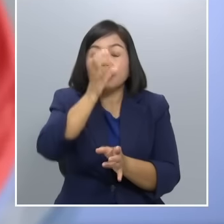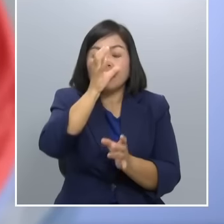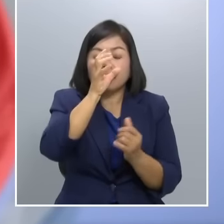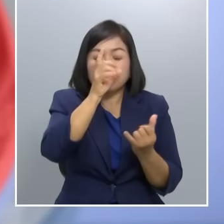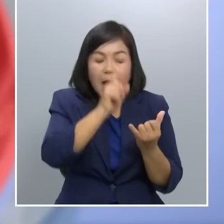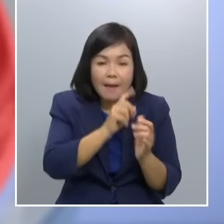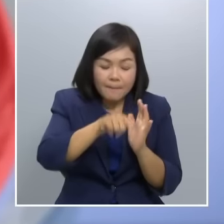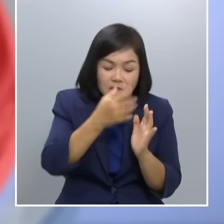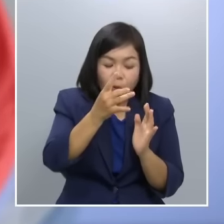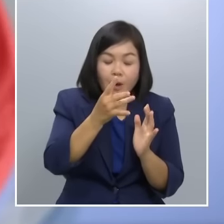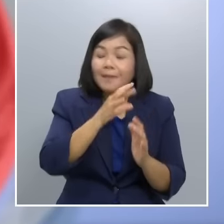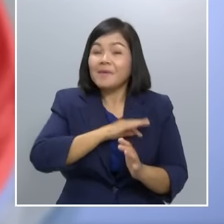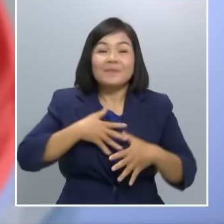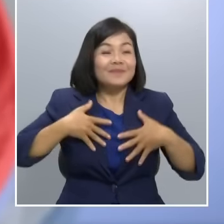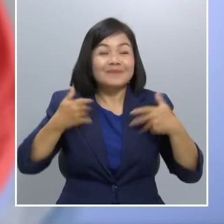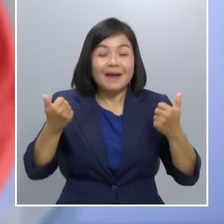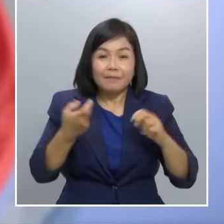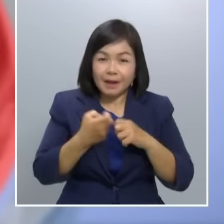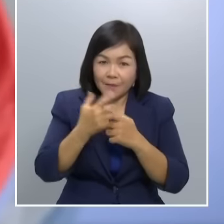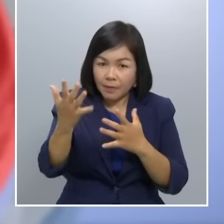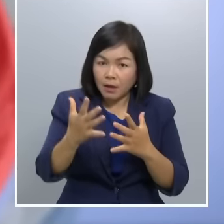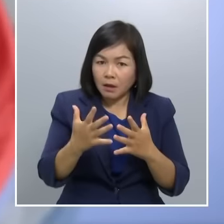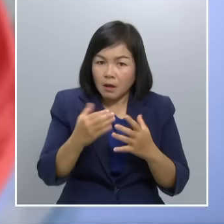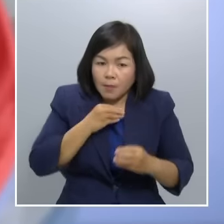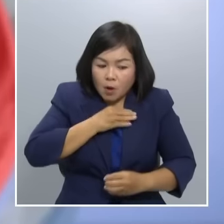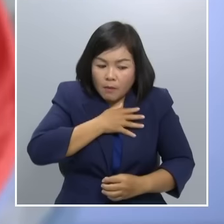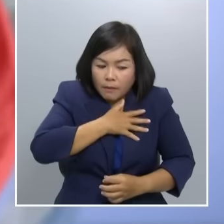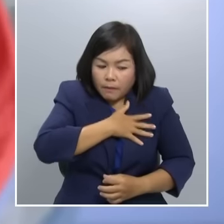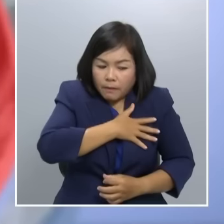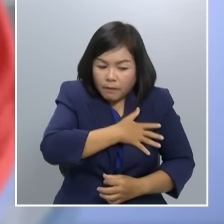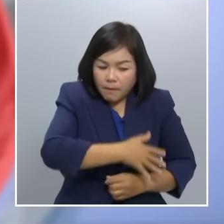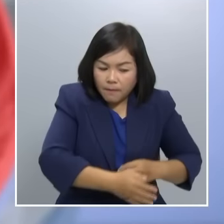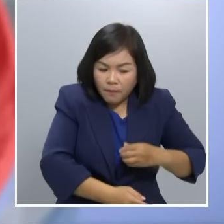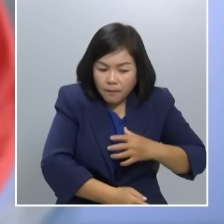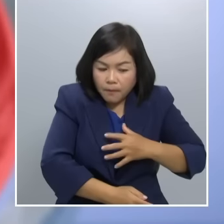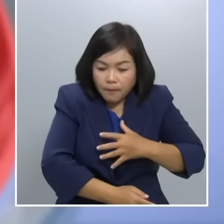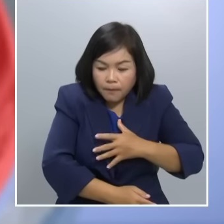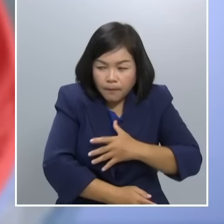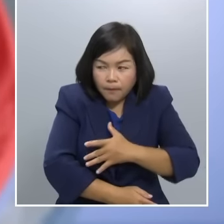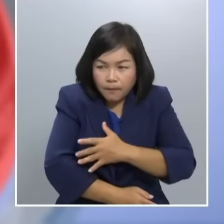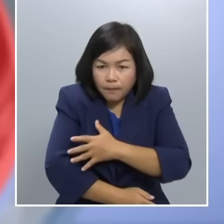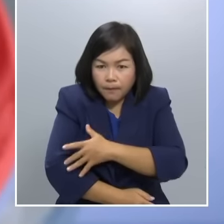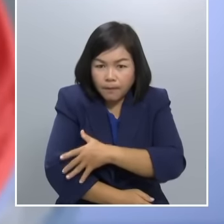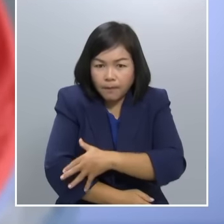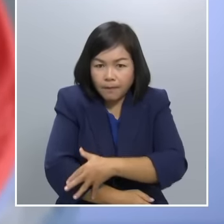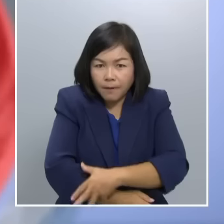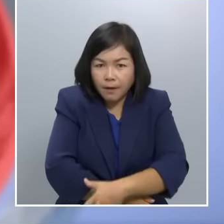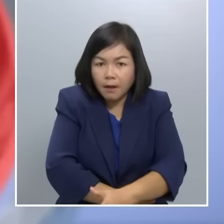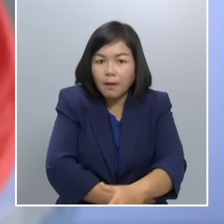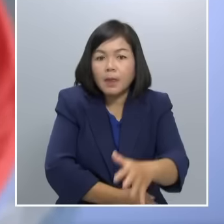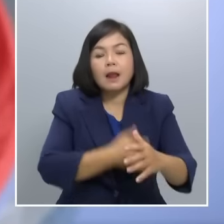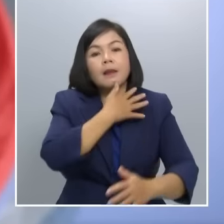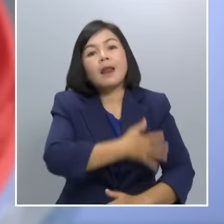8ชมไม่เป็นไรสบายใจนะฮะอืมันไป 12ชมถามเพราะอะไรเพราะมันจะไปกินเข้าไปปุ๊บเี่มันจะมันจะซึมเข้า